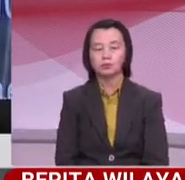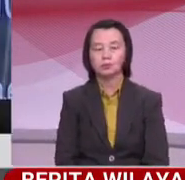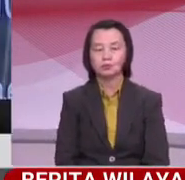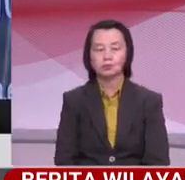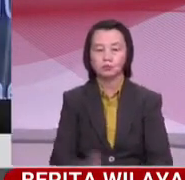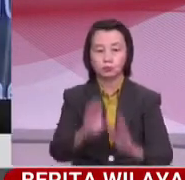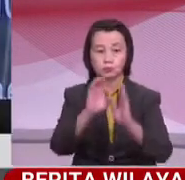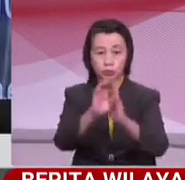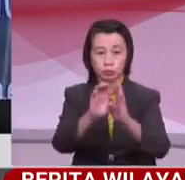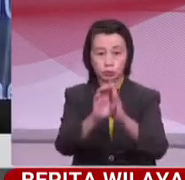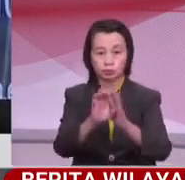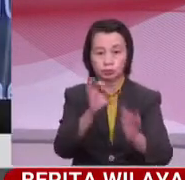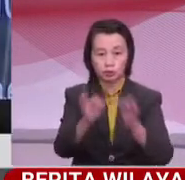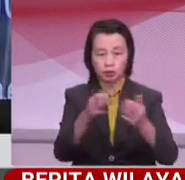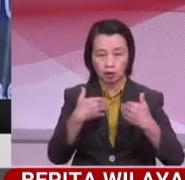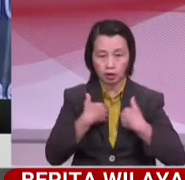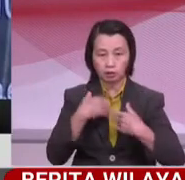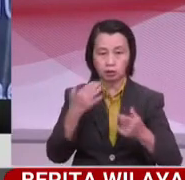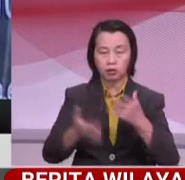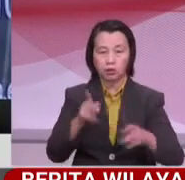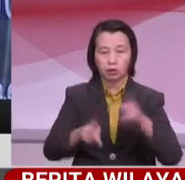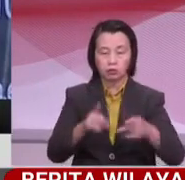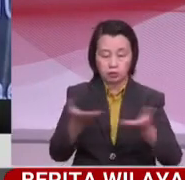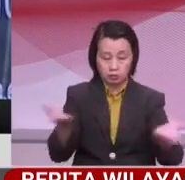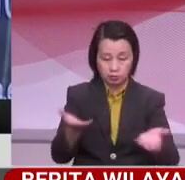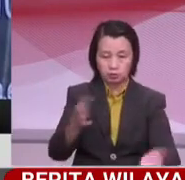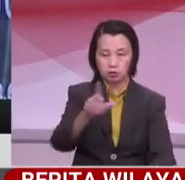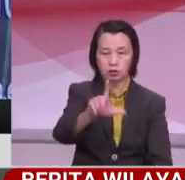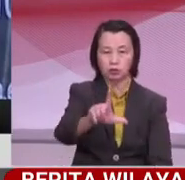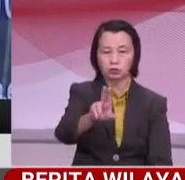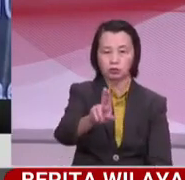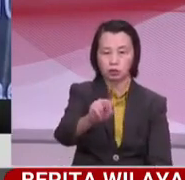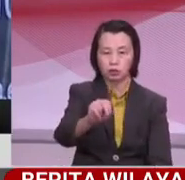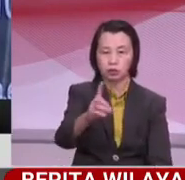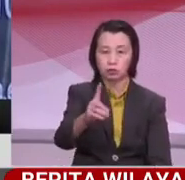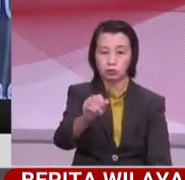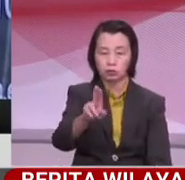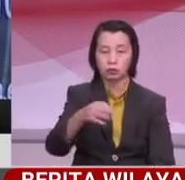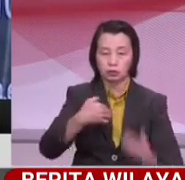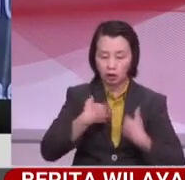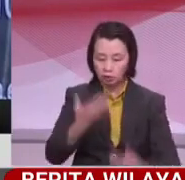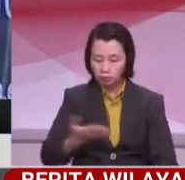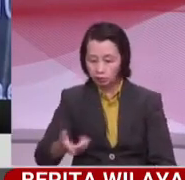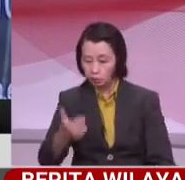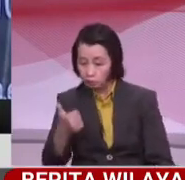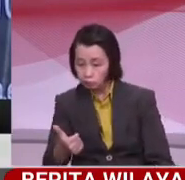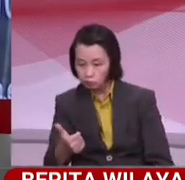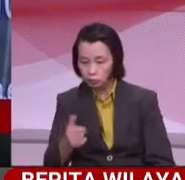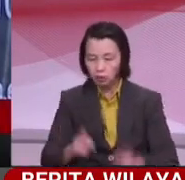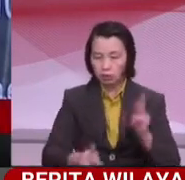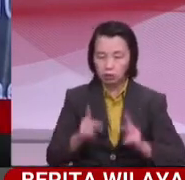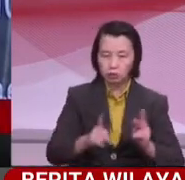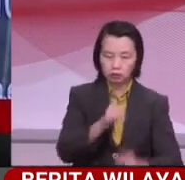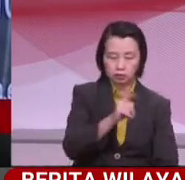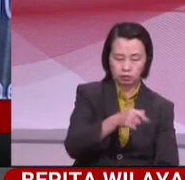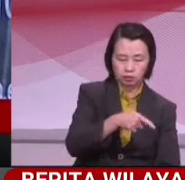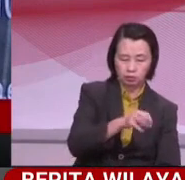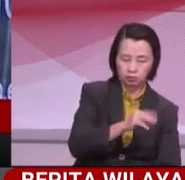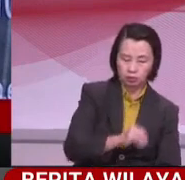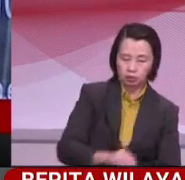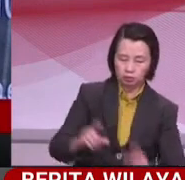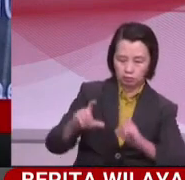Hai contoh aja kalau ada di uang diunduh ini mempunyai satu produk yang bagus yang akan dinilai oleh pihak PNS